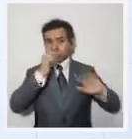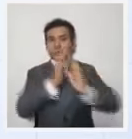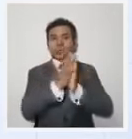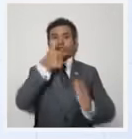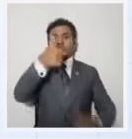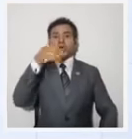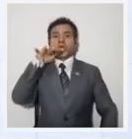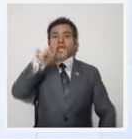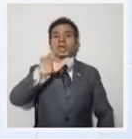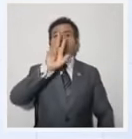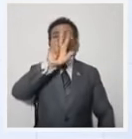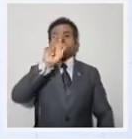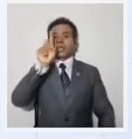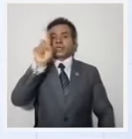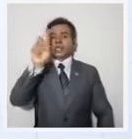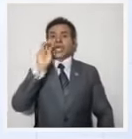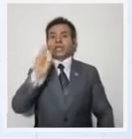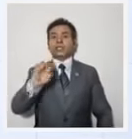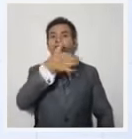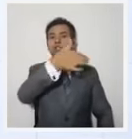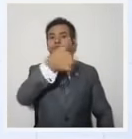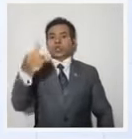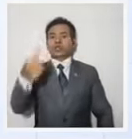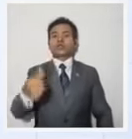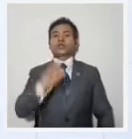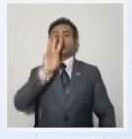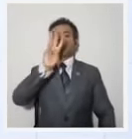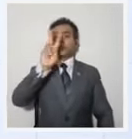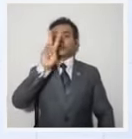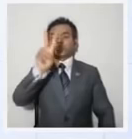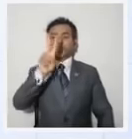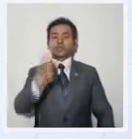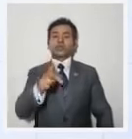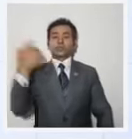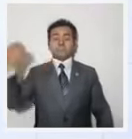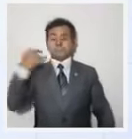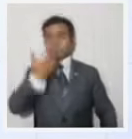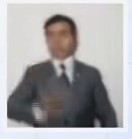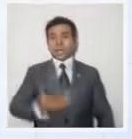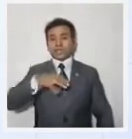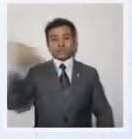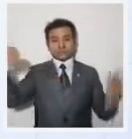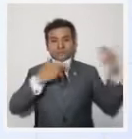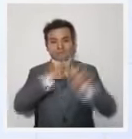সমুদ্র বন্দরে 168 জন, এবং এ পর্যন্ত স্ক্রিনিং হয়েছে